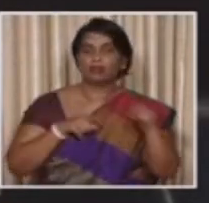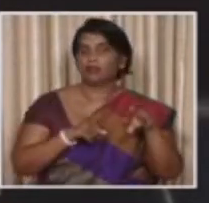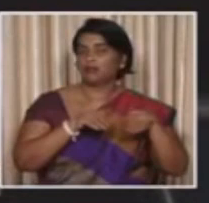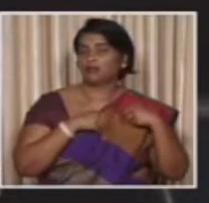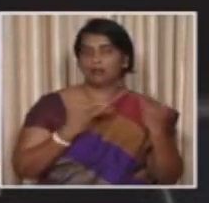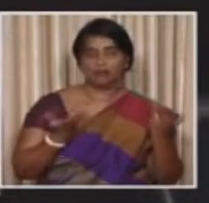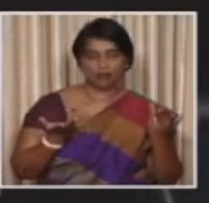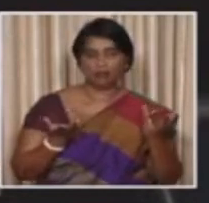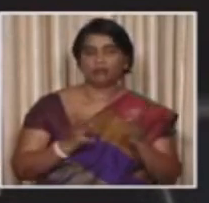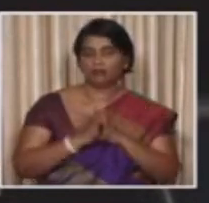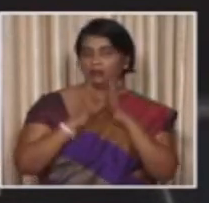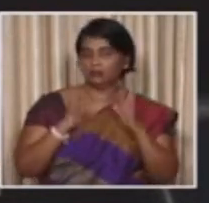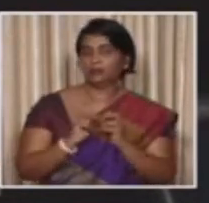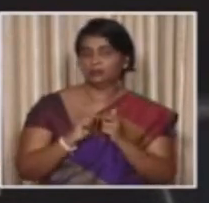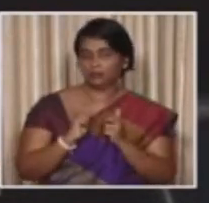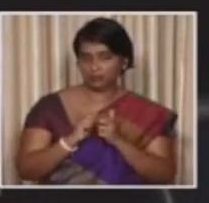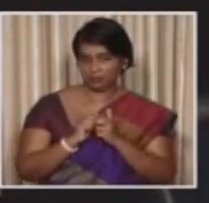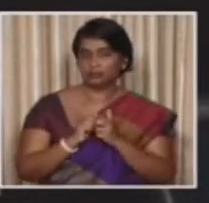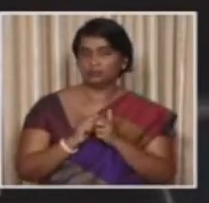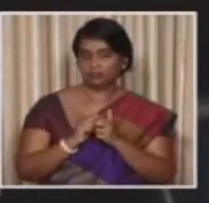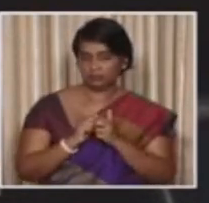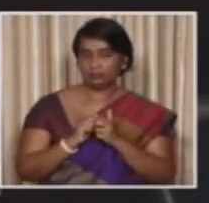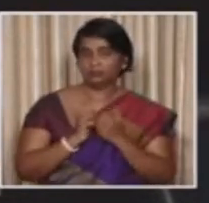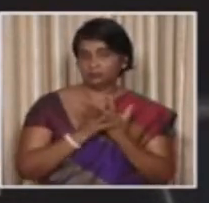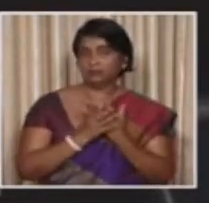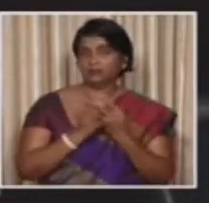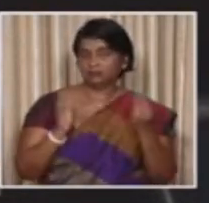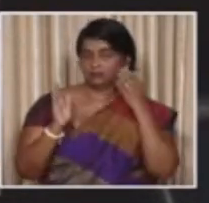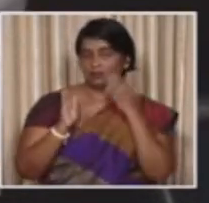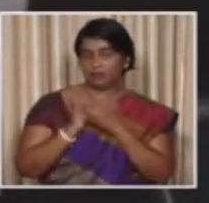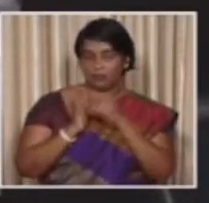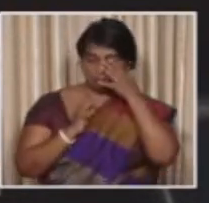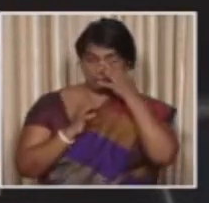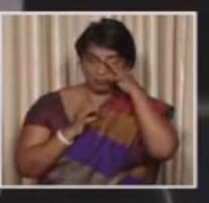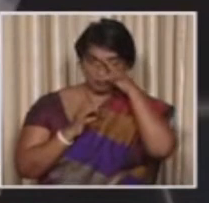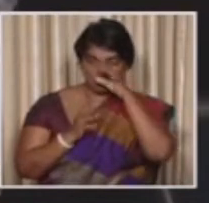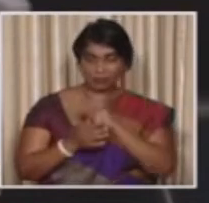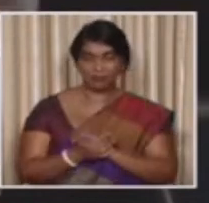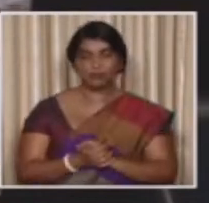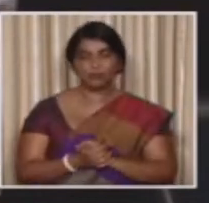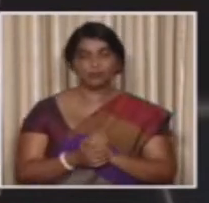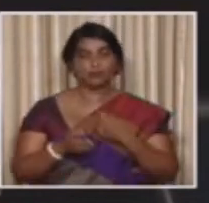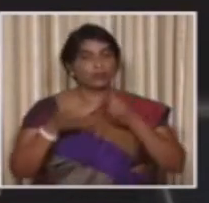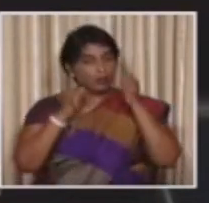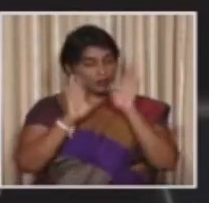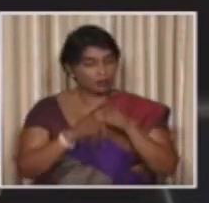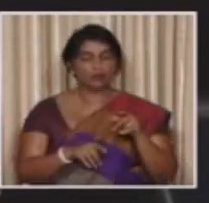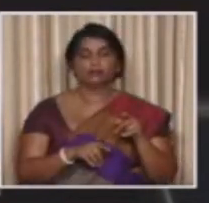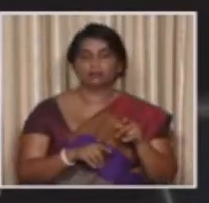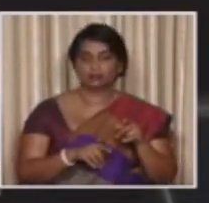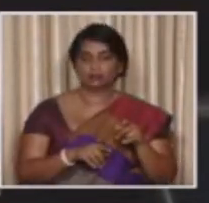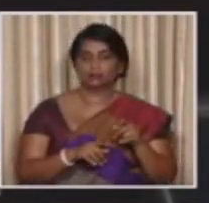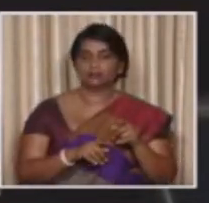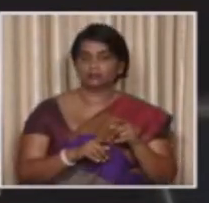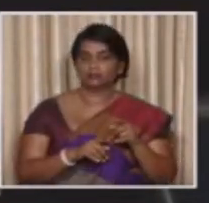නැහැ. ඒක බරපතල කාරණාවක් ඒ විසඳිය යුතු කාරණාවක් අනුරම්බර් ප්ලීස් වයින්ඩ් අප් එන අවසාන වශයෙන්